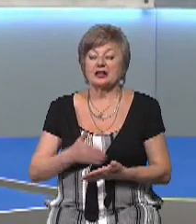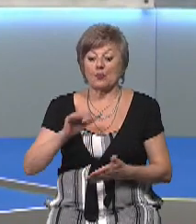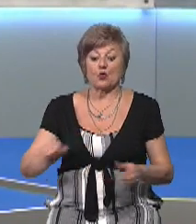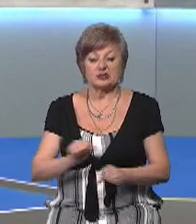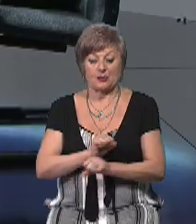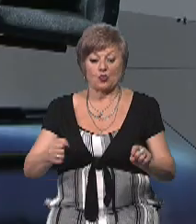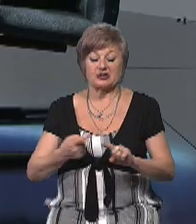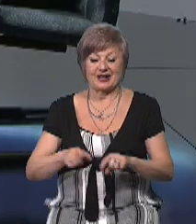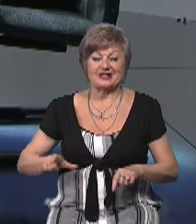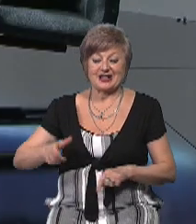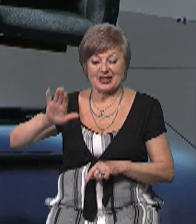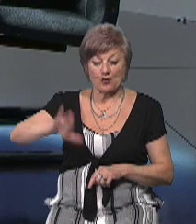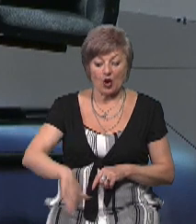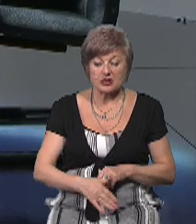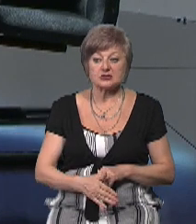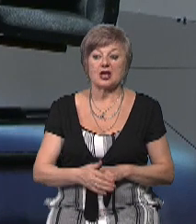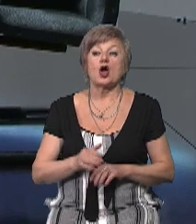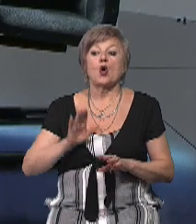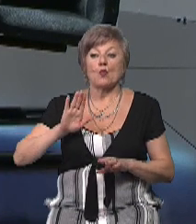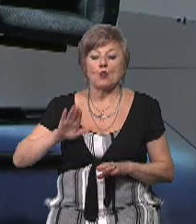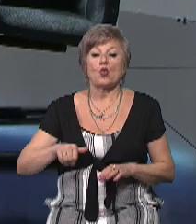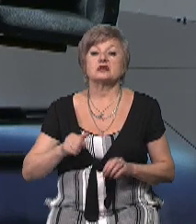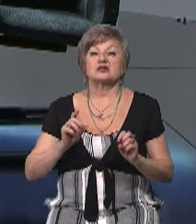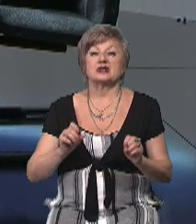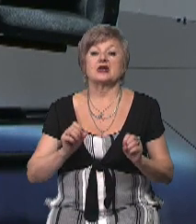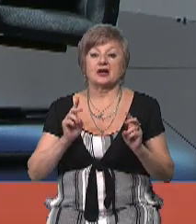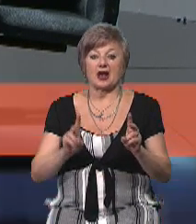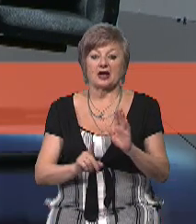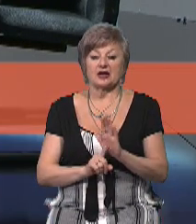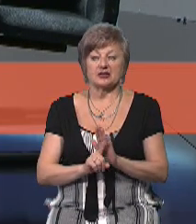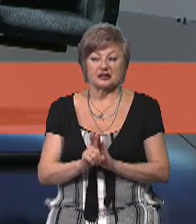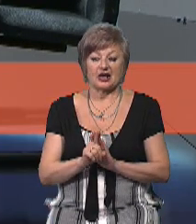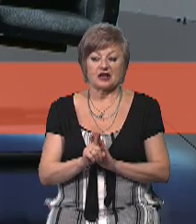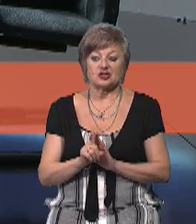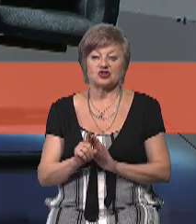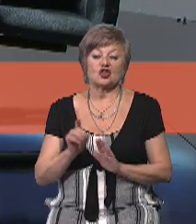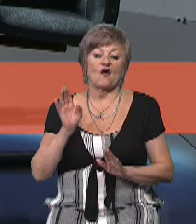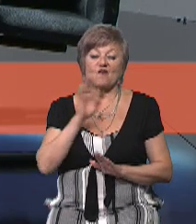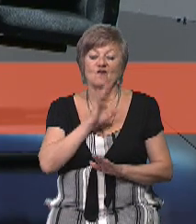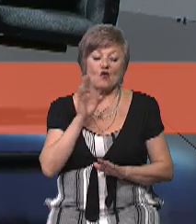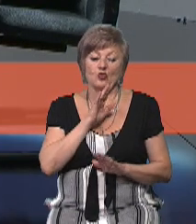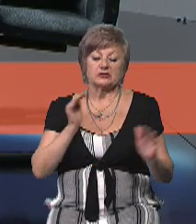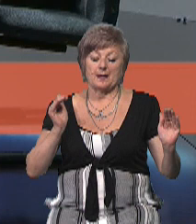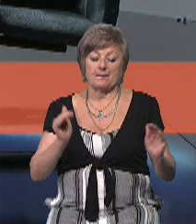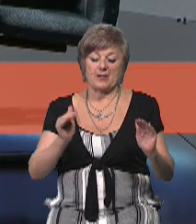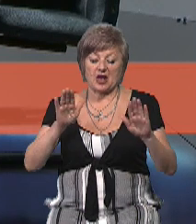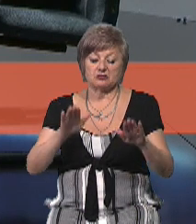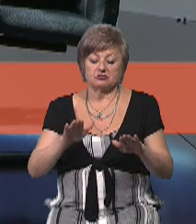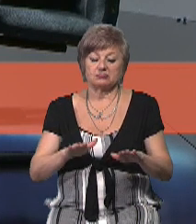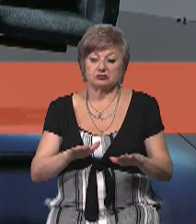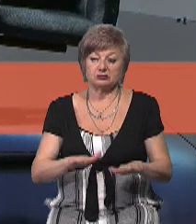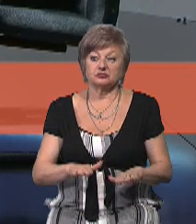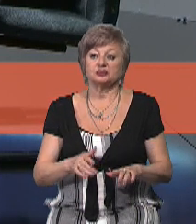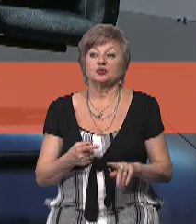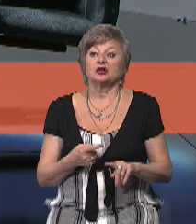цього Дніпро-ГЕСу, після того, як почали водна маса зменшуватися, відповідно, в цьому озері, в